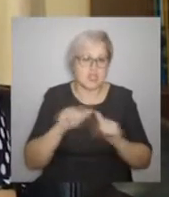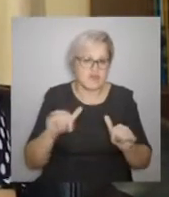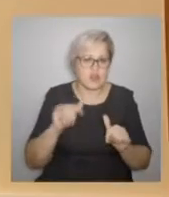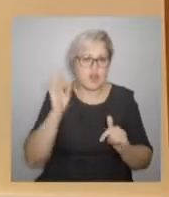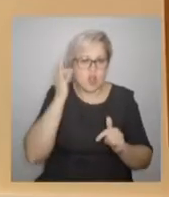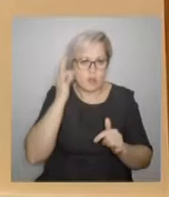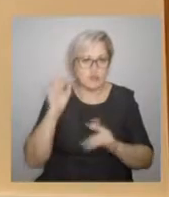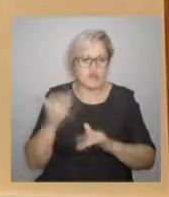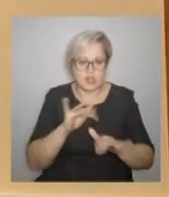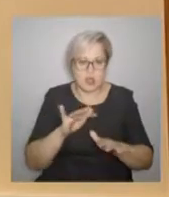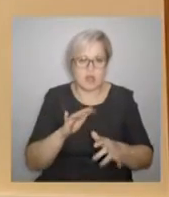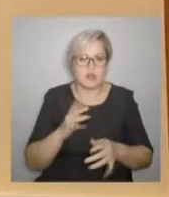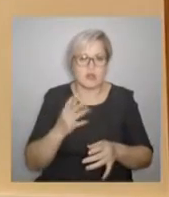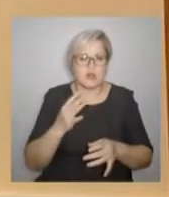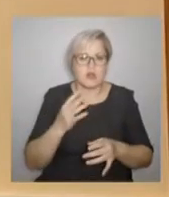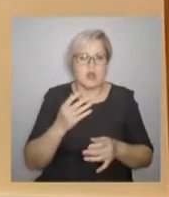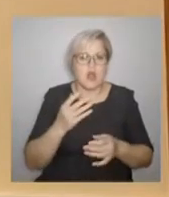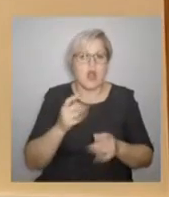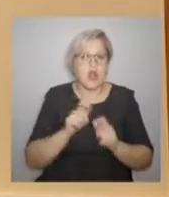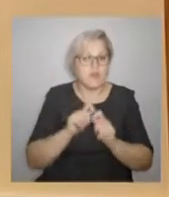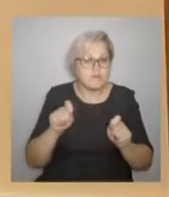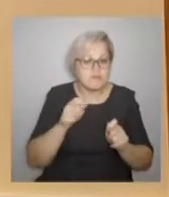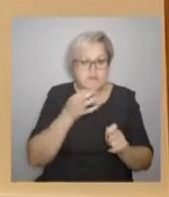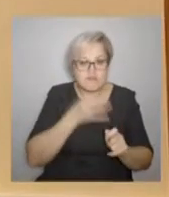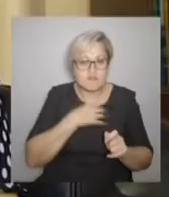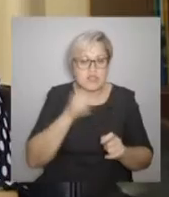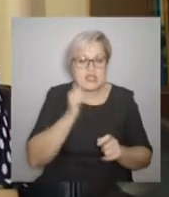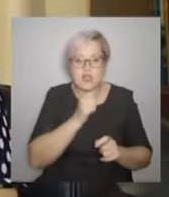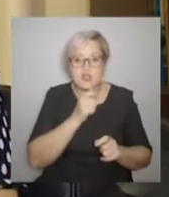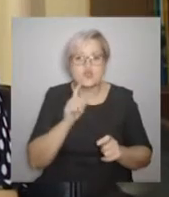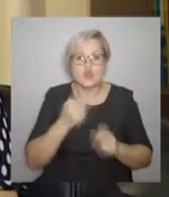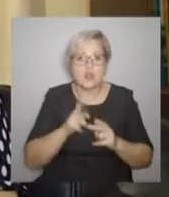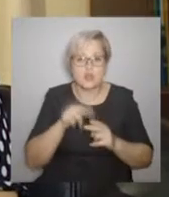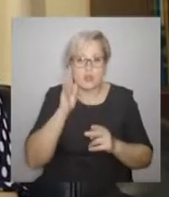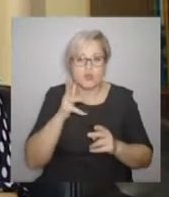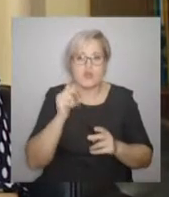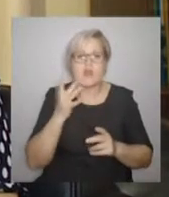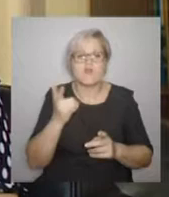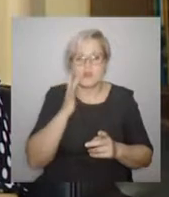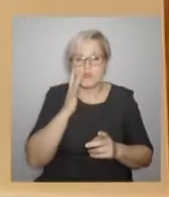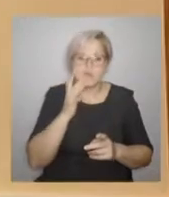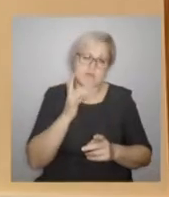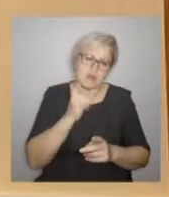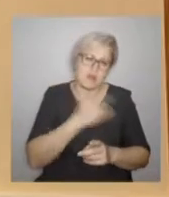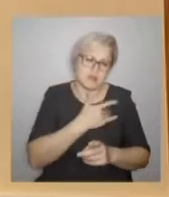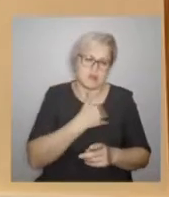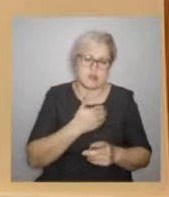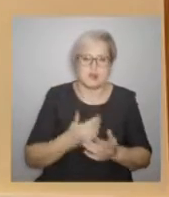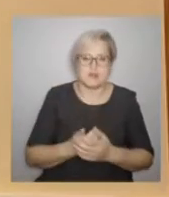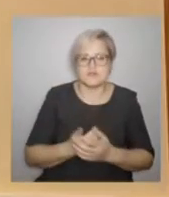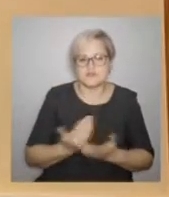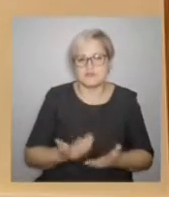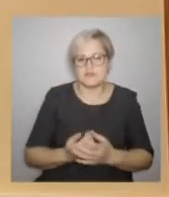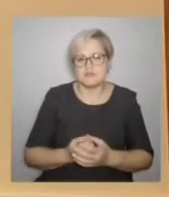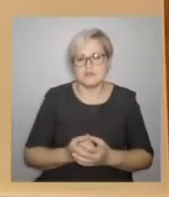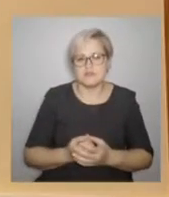родителей. Откуда вы набираете свой штат? По объявлению, по знакомству? Или это те специалисты,